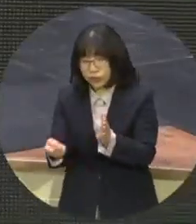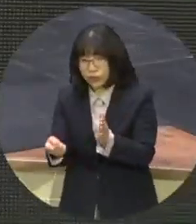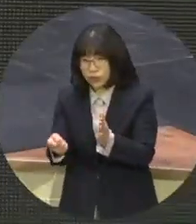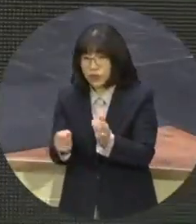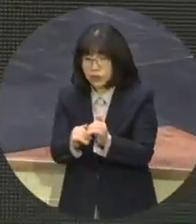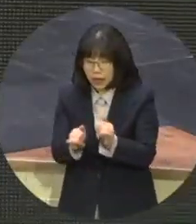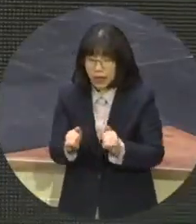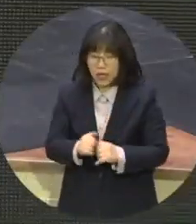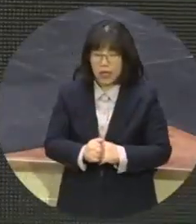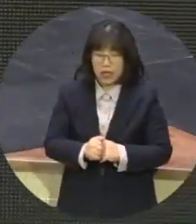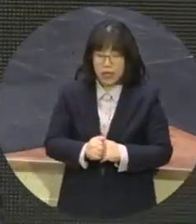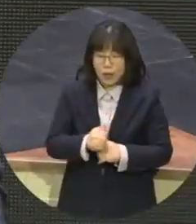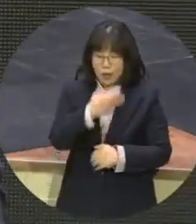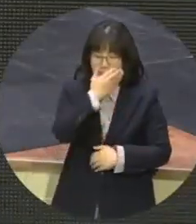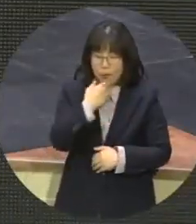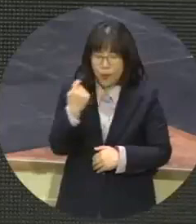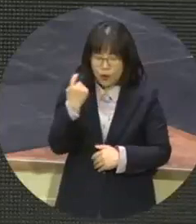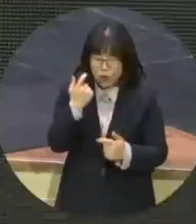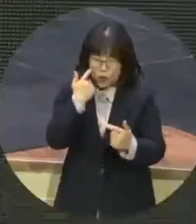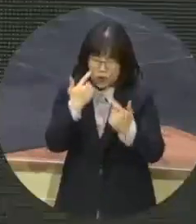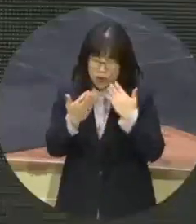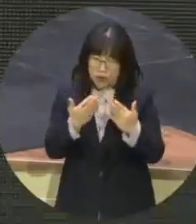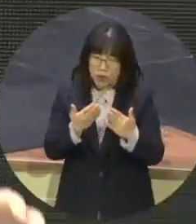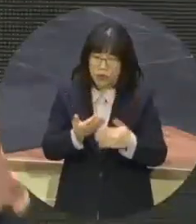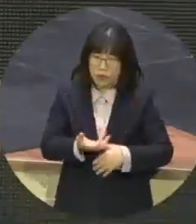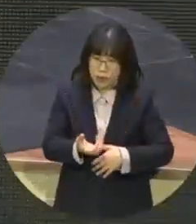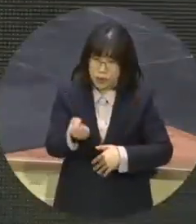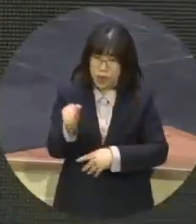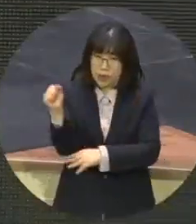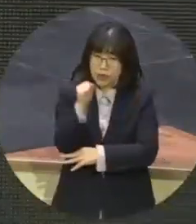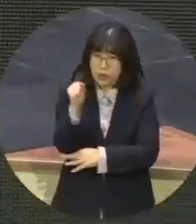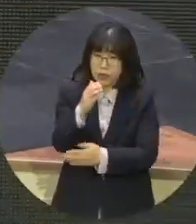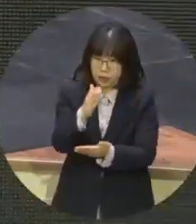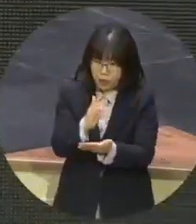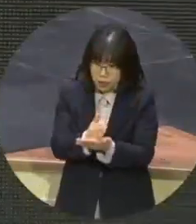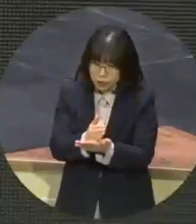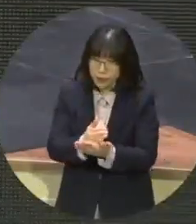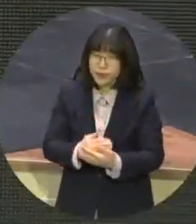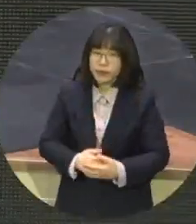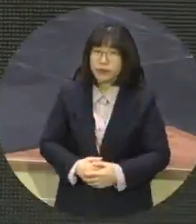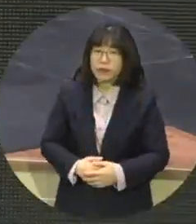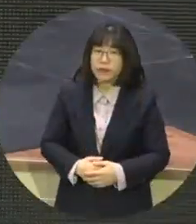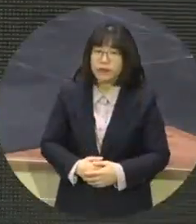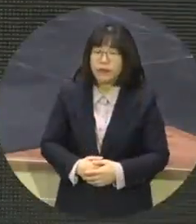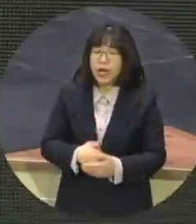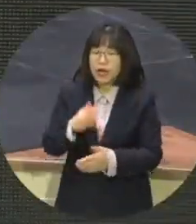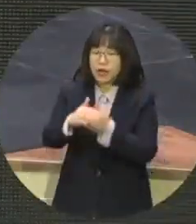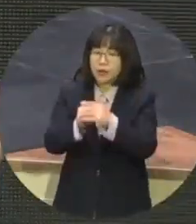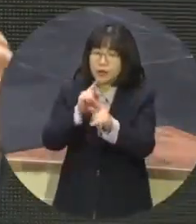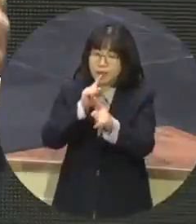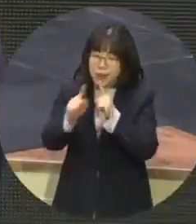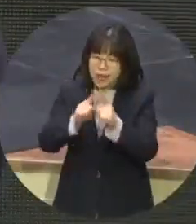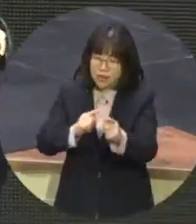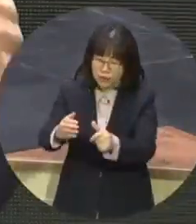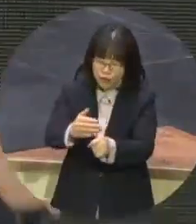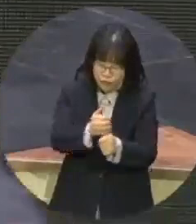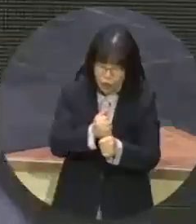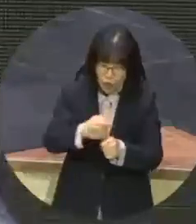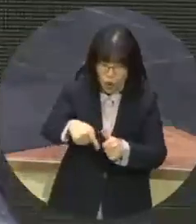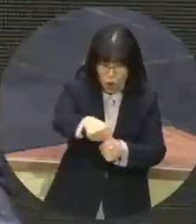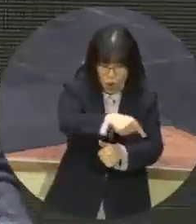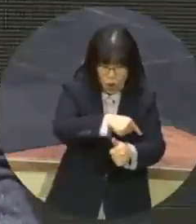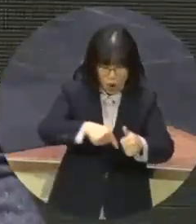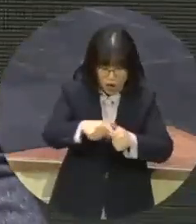복음을 제대로 받아야 흔들리지 않지. 그래서 여러분 흔들리지 마시고 말씀을 꽉 붙잡고 환경 다